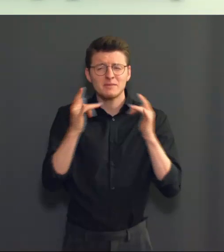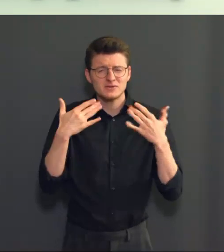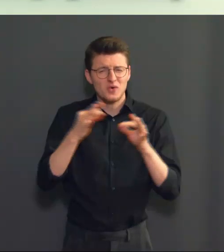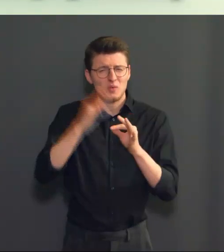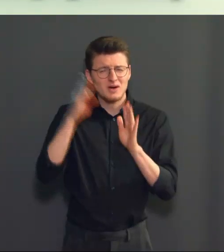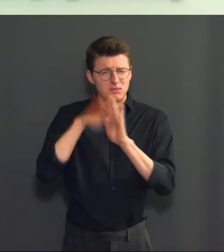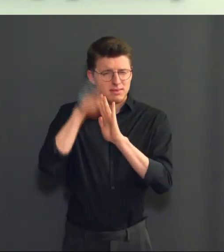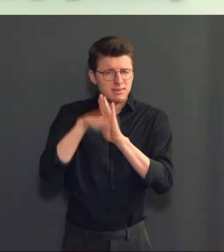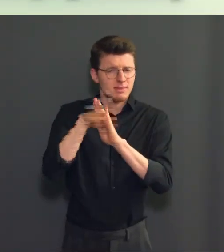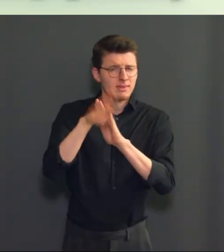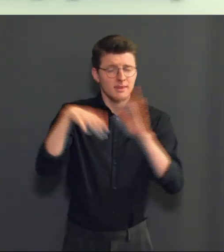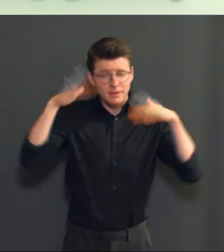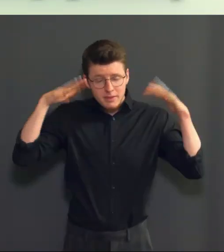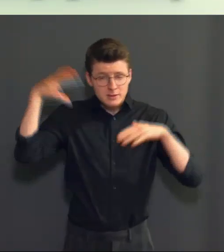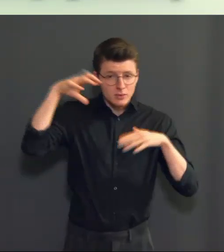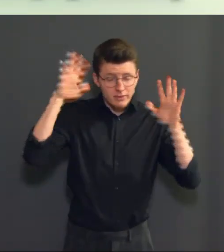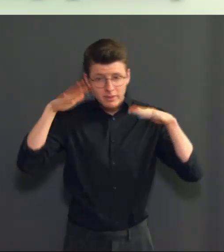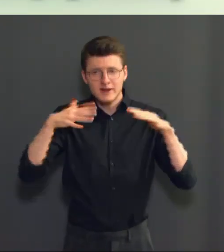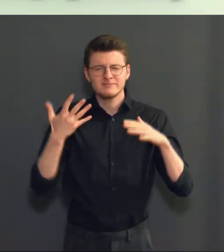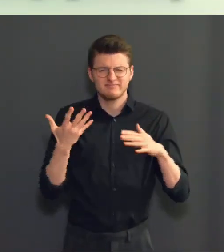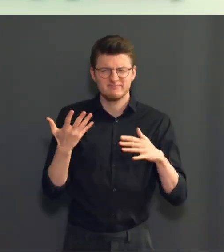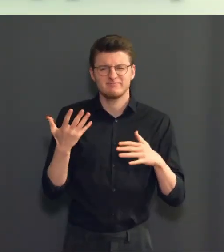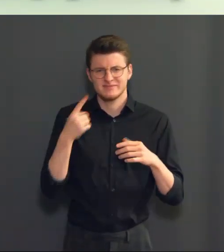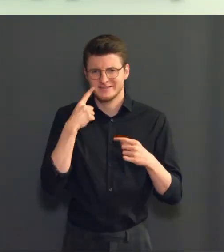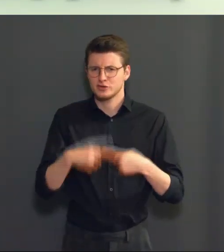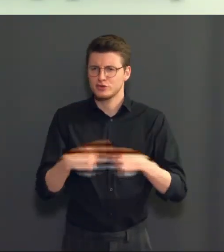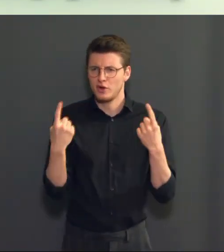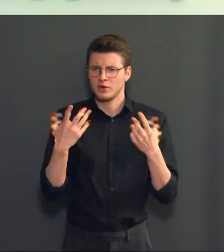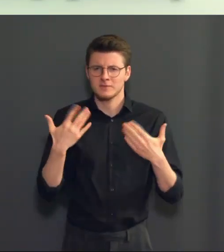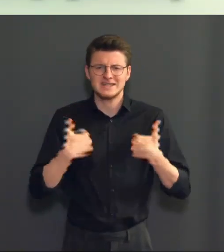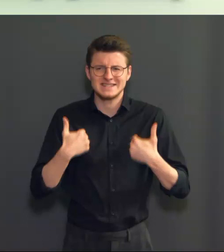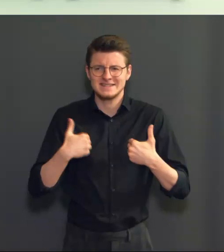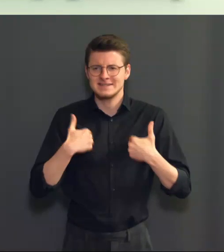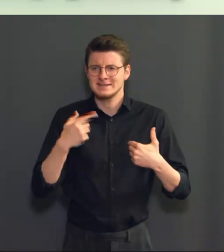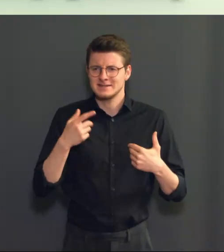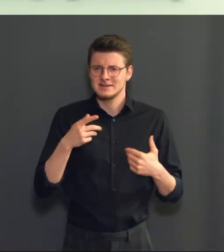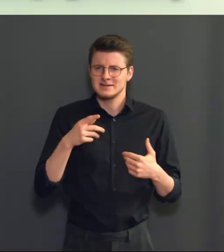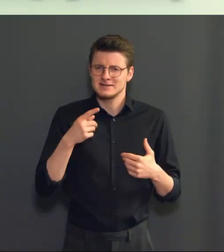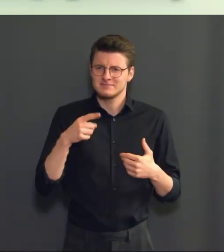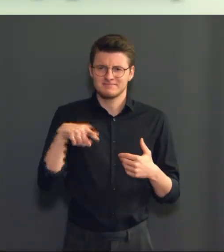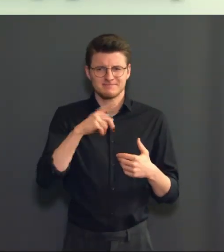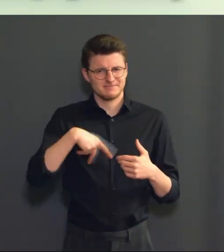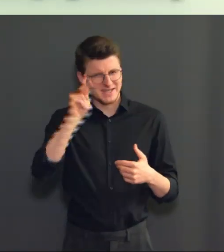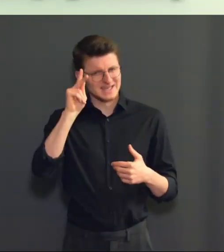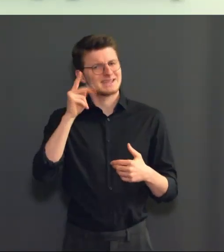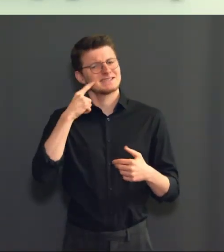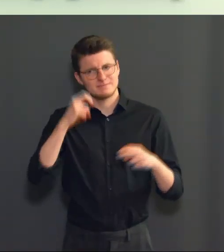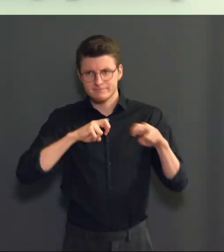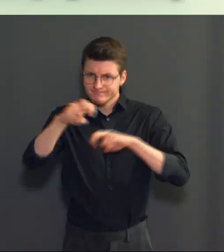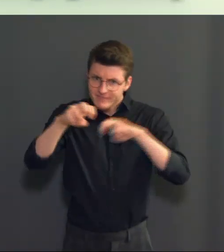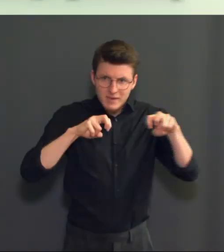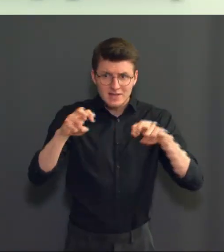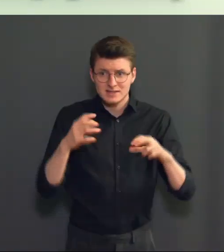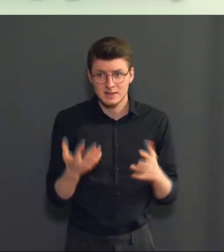Het is in ieder geval duidelijk dat het steeds moeilijker wordt om onze mobiliteit te beperken. Dat is